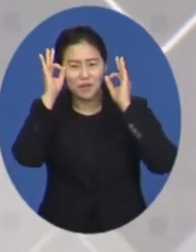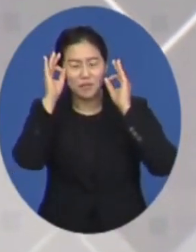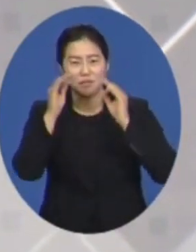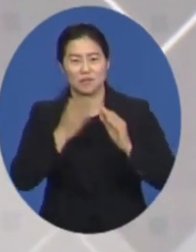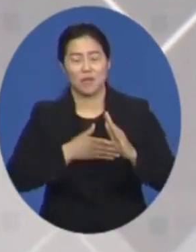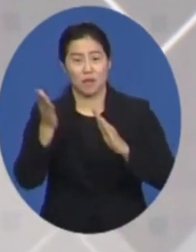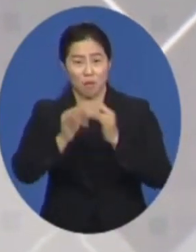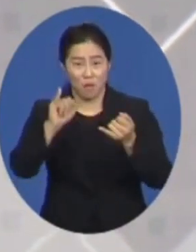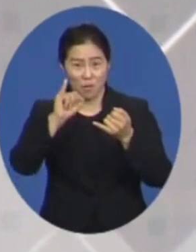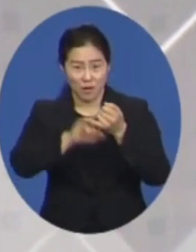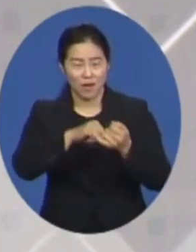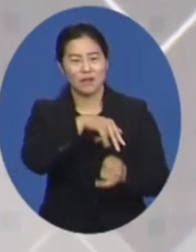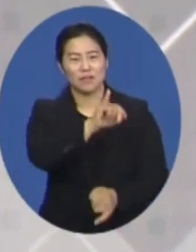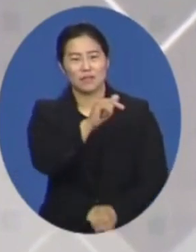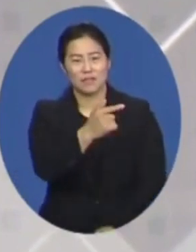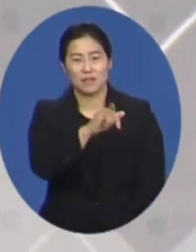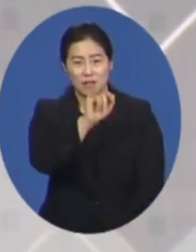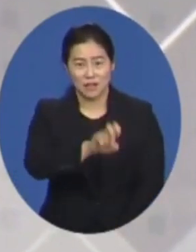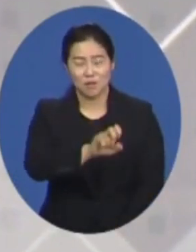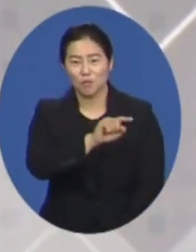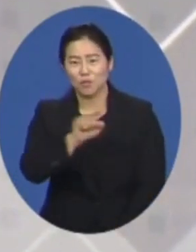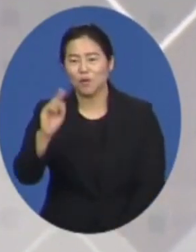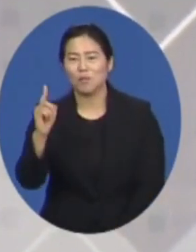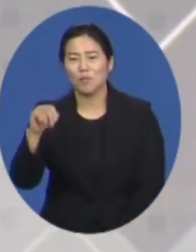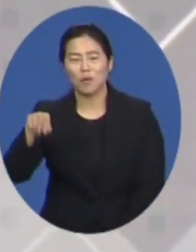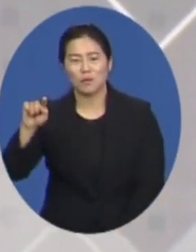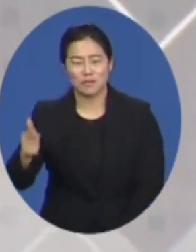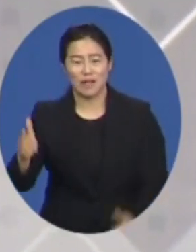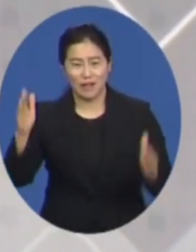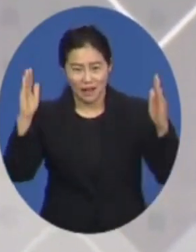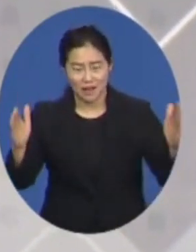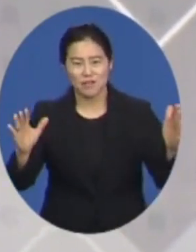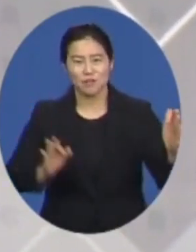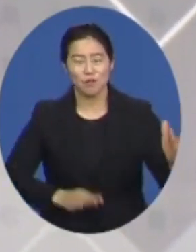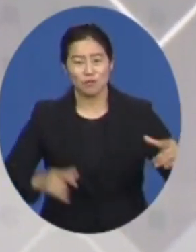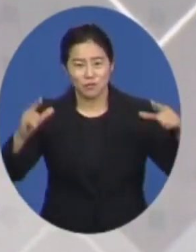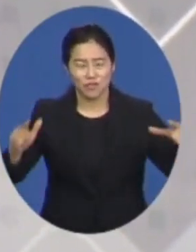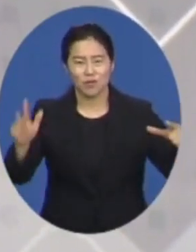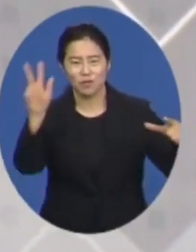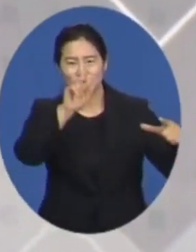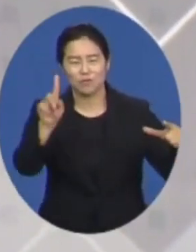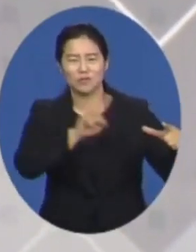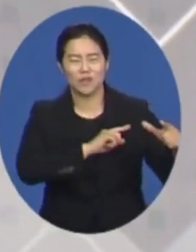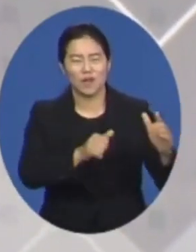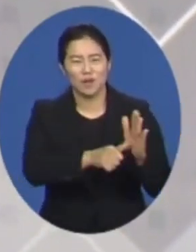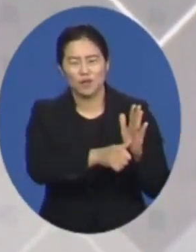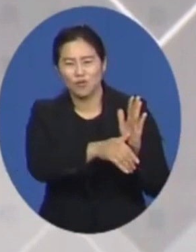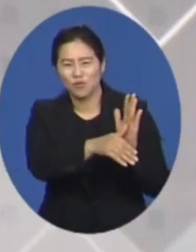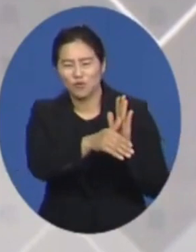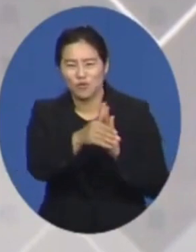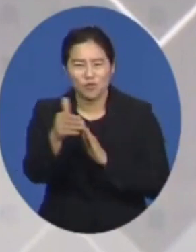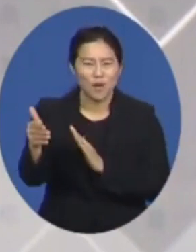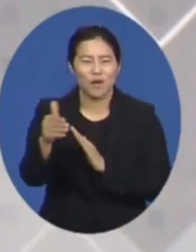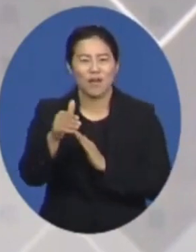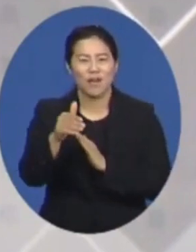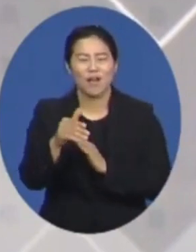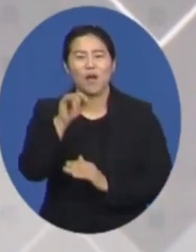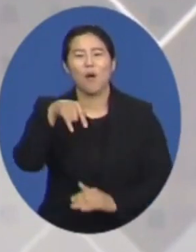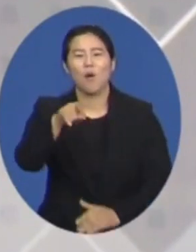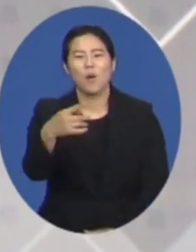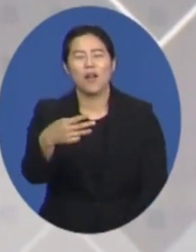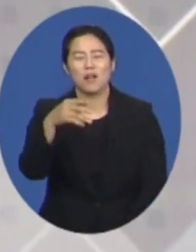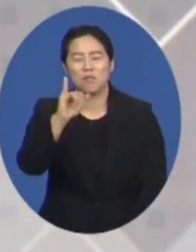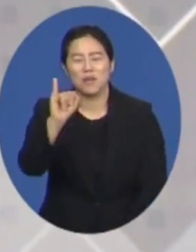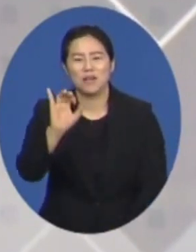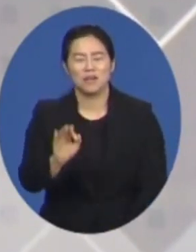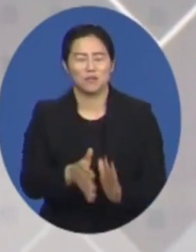공략을 은 신림에서 봉산동 까지 원주시 를 전국 최고의 명품 관광 웰빙 도시로 만들어